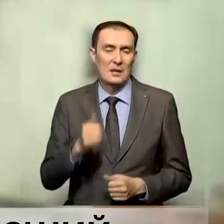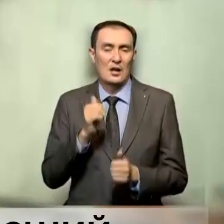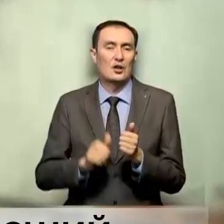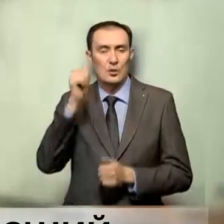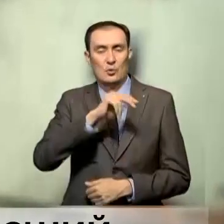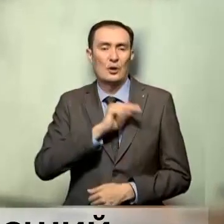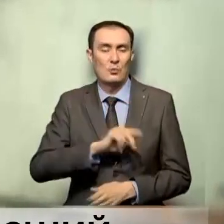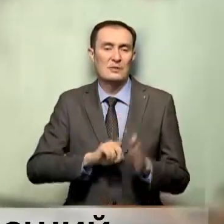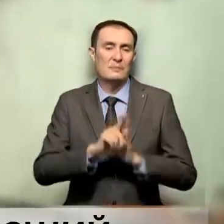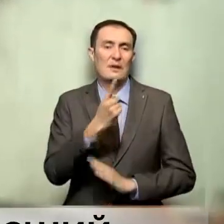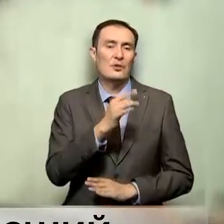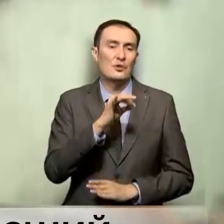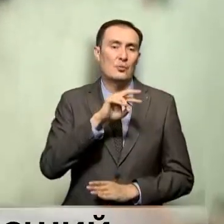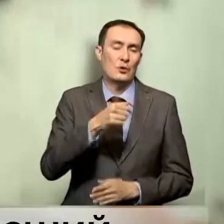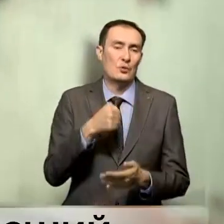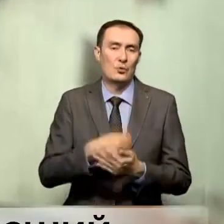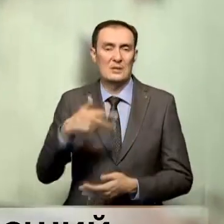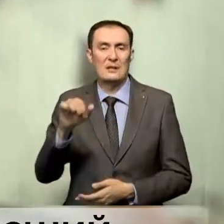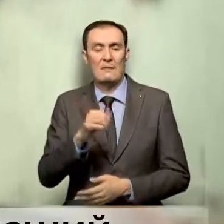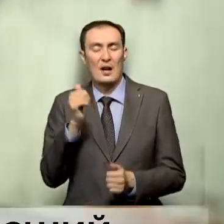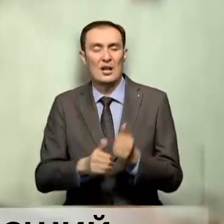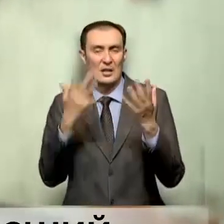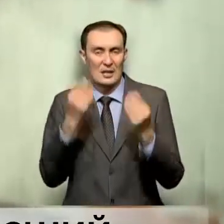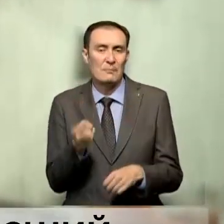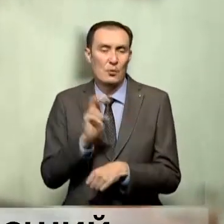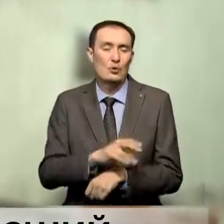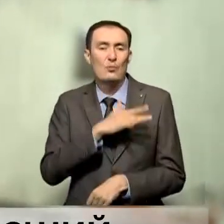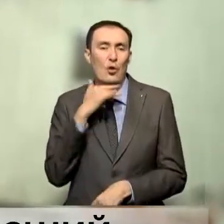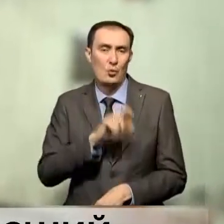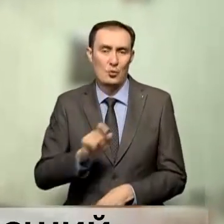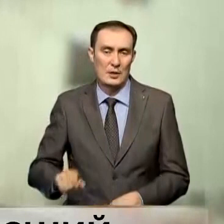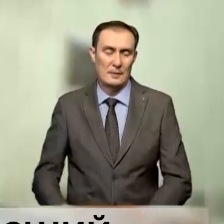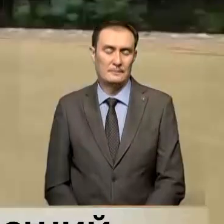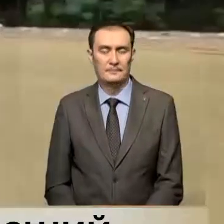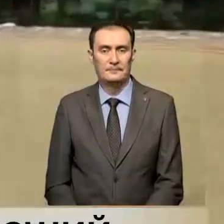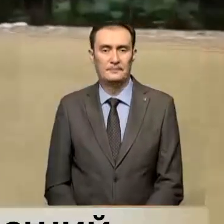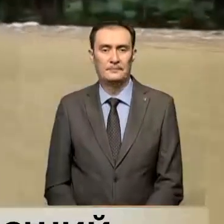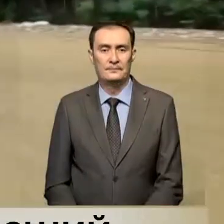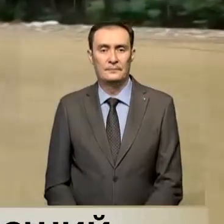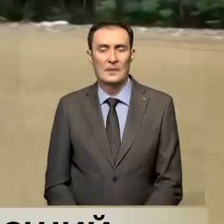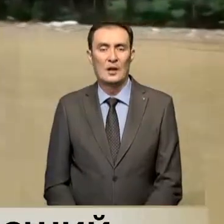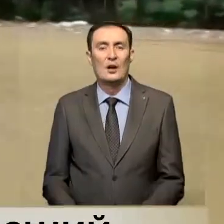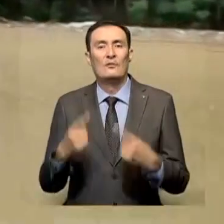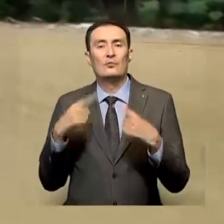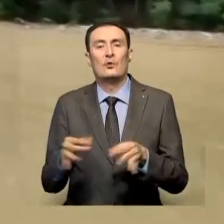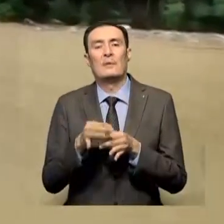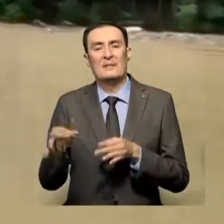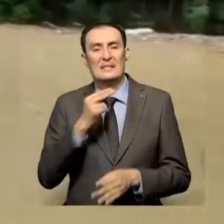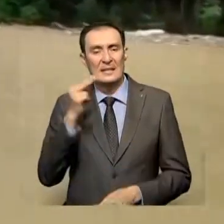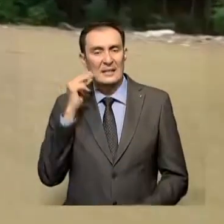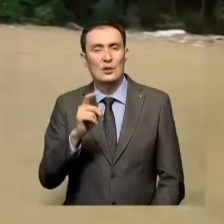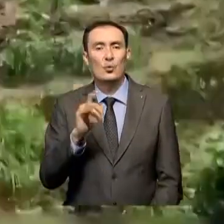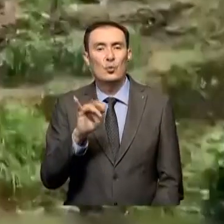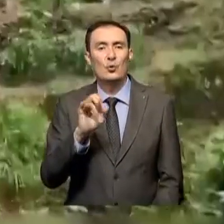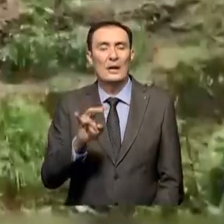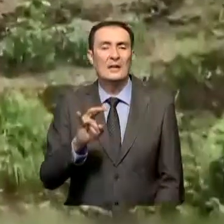каждый год с 1 июля по 30 августа. Ежедневно сюда приходит много людей. В другой провинции Китая, Хунань,